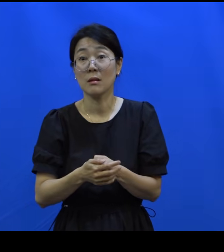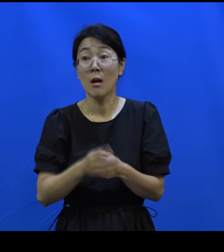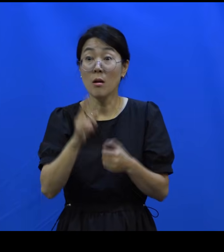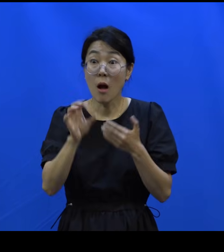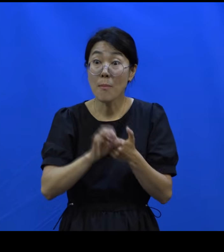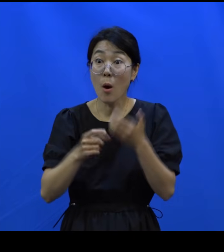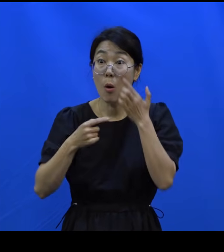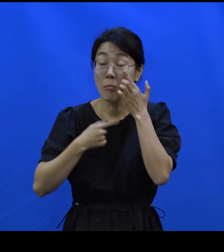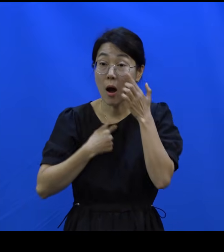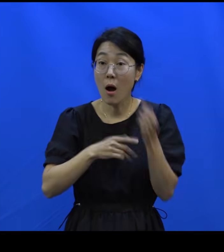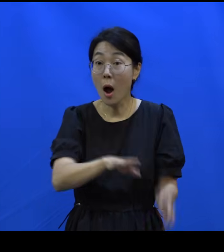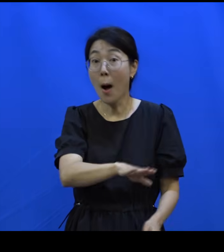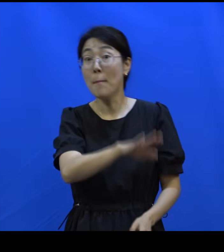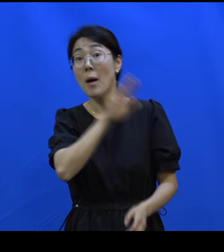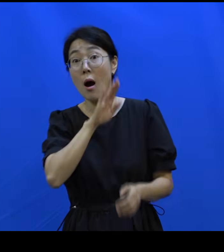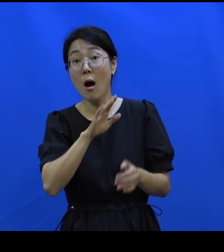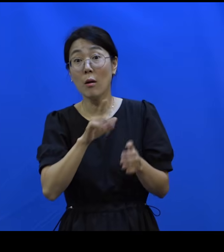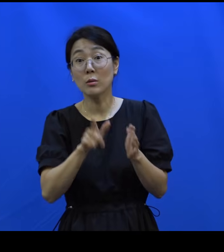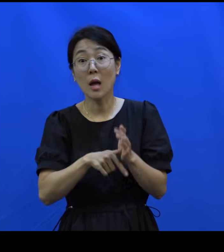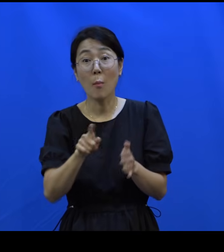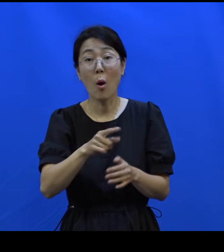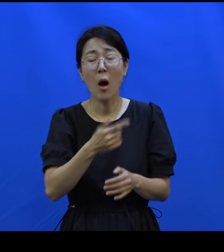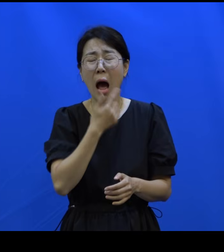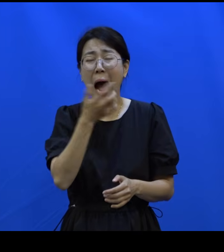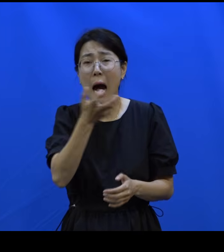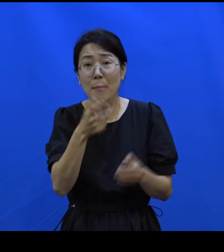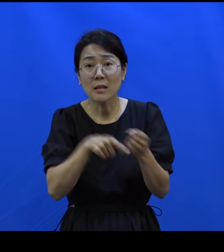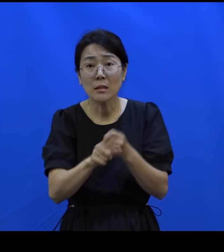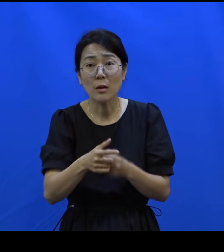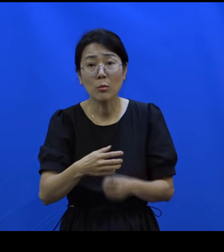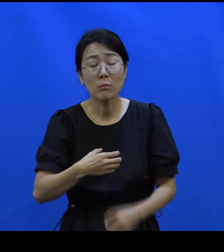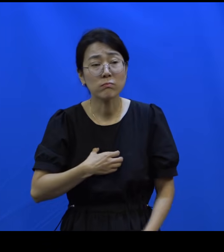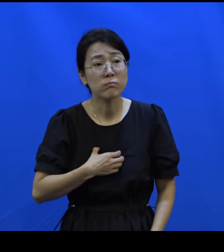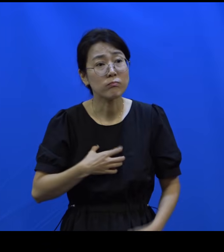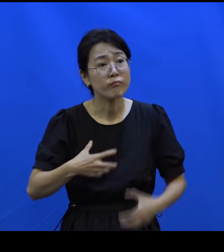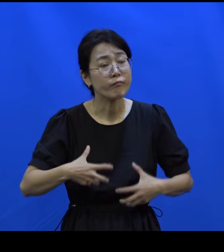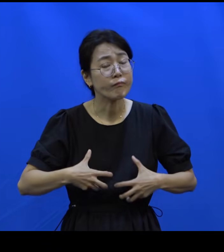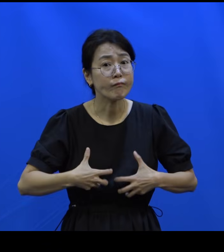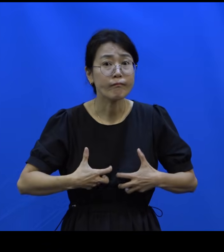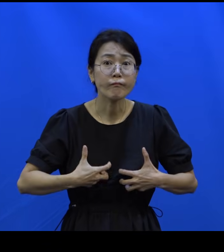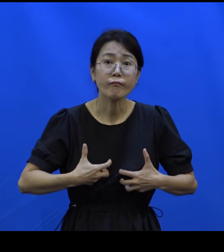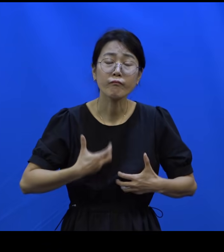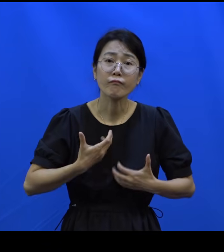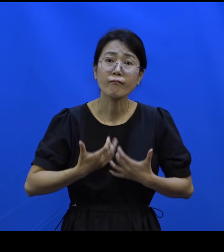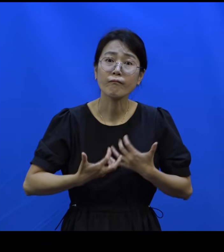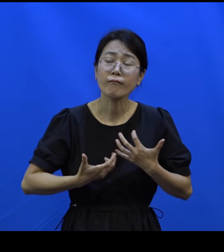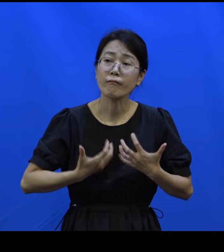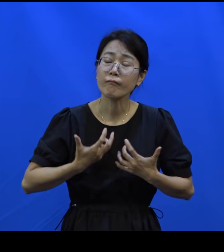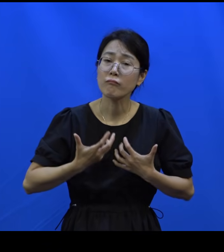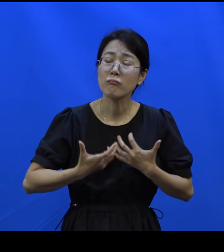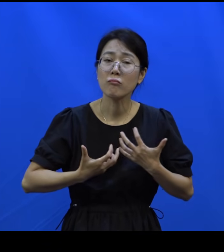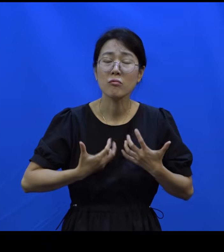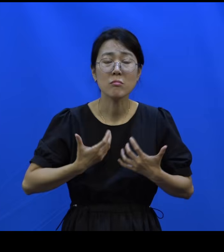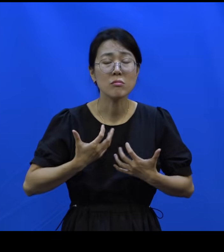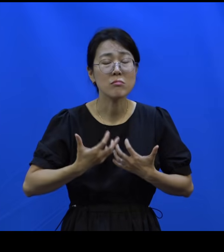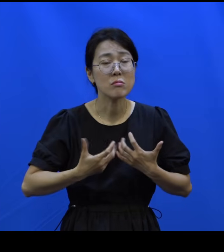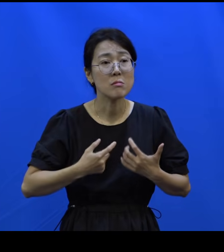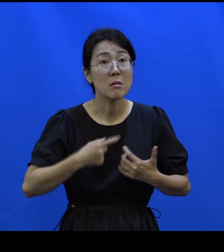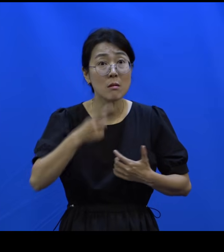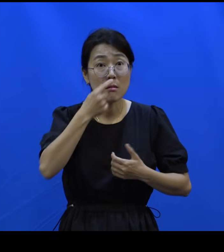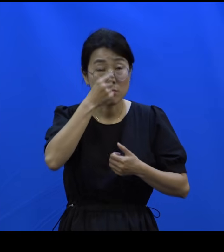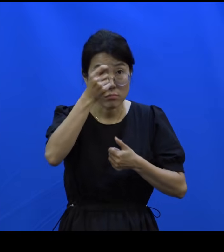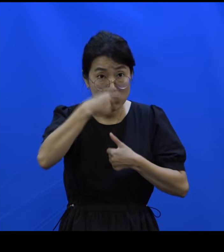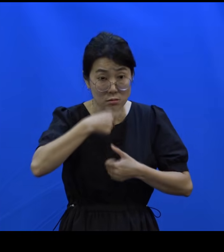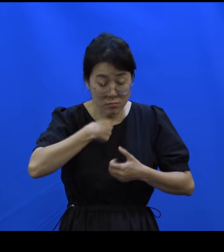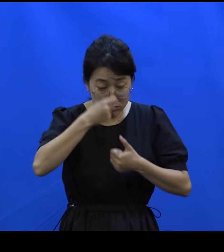맞는 순간 굉장한 모욕감을 느끼는 거예요. 예, 경멸의 태도라는 거죠. 이게 경멸. 너